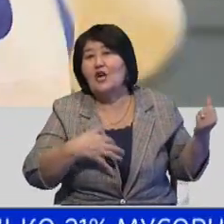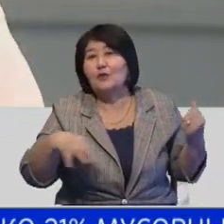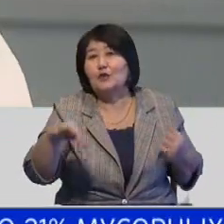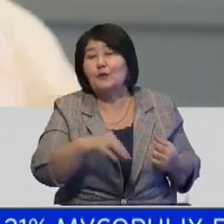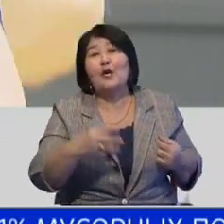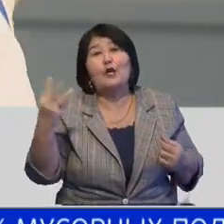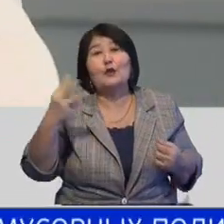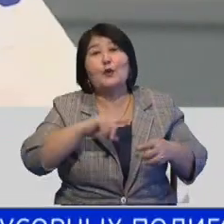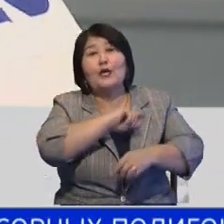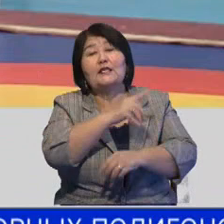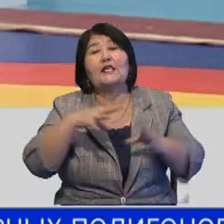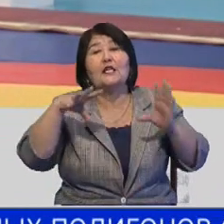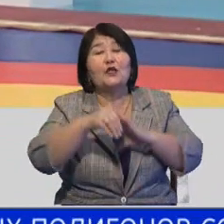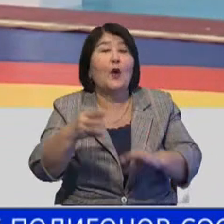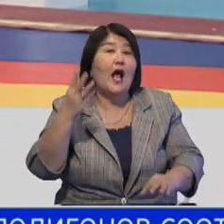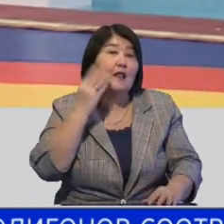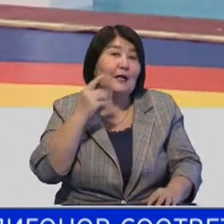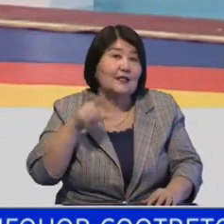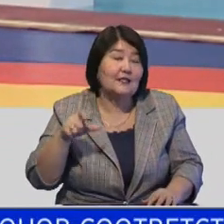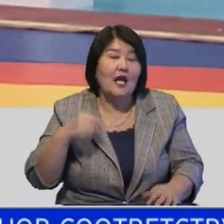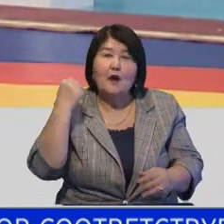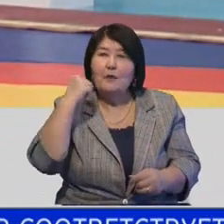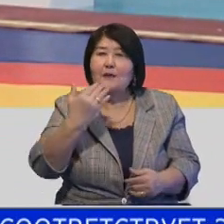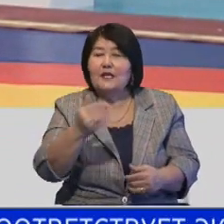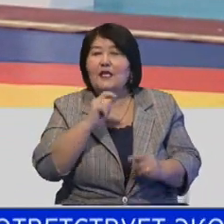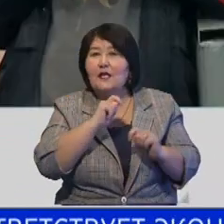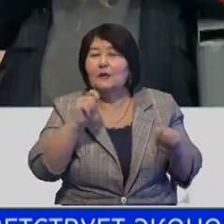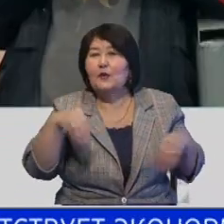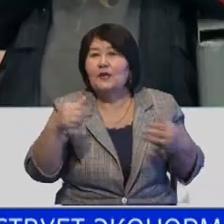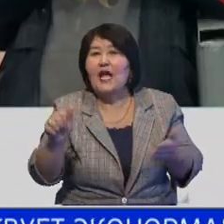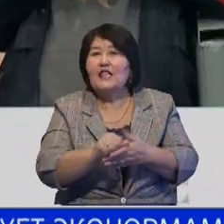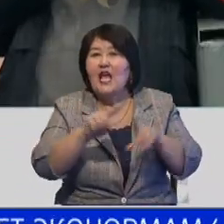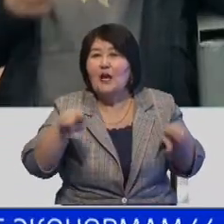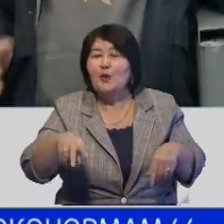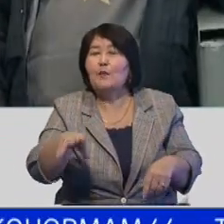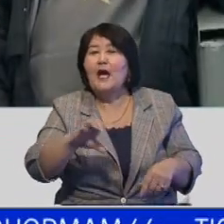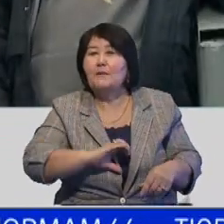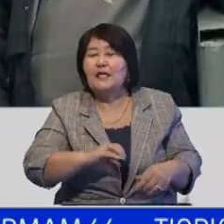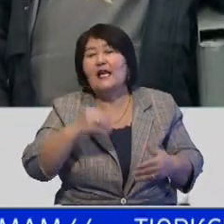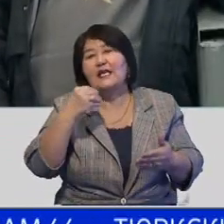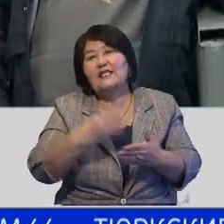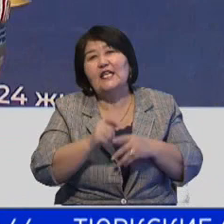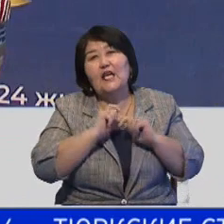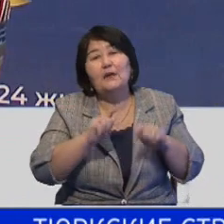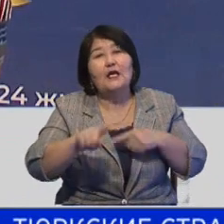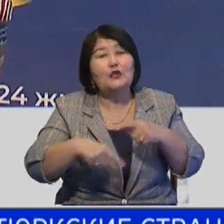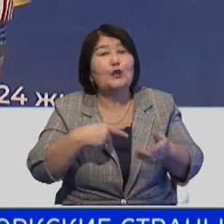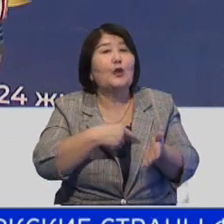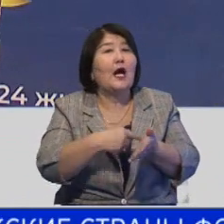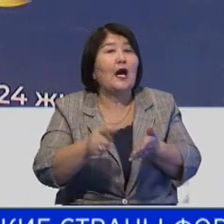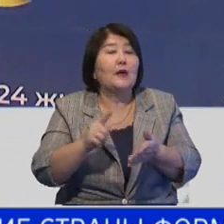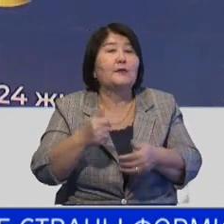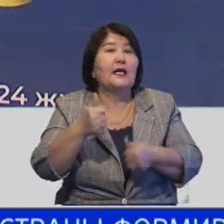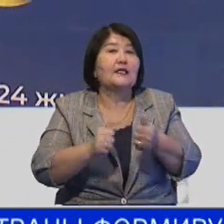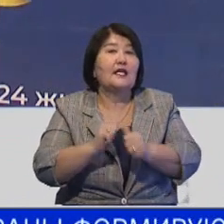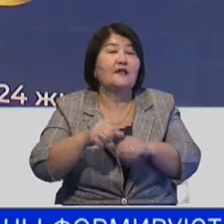области, тройку сильнейших замкнули алматинцы. Победителям и призерам вручены дипломы, медали и ценные призы. Следует отметить,